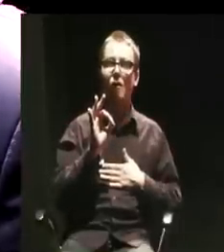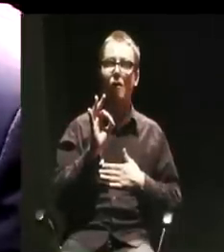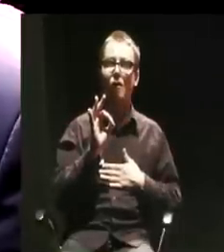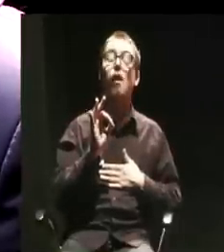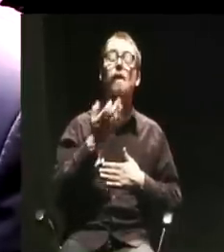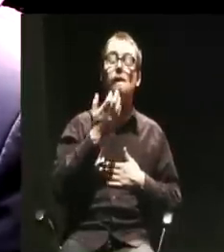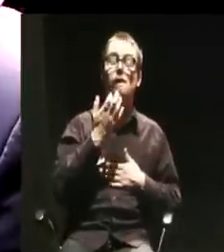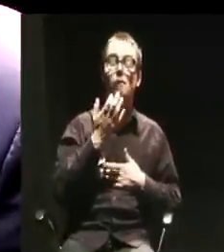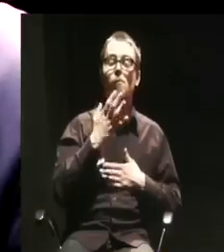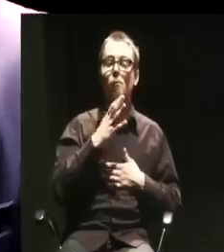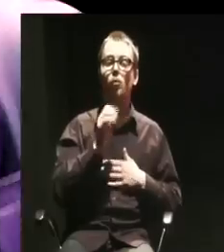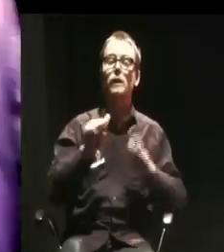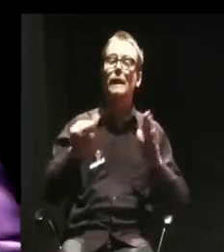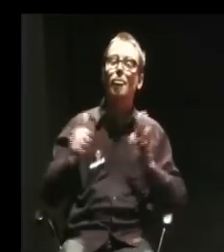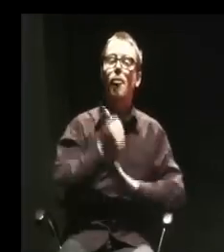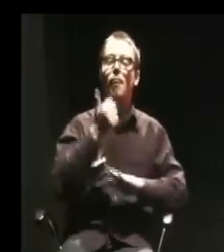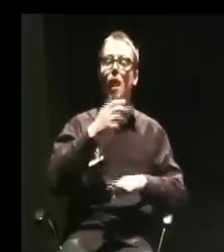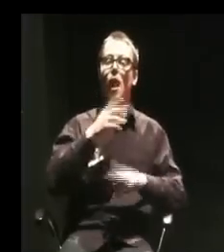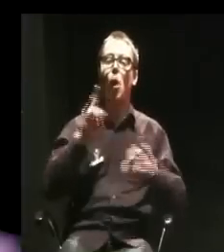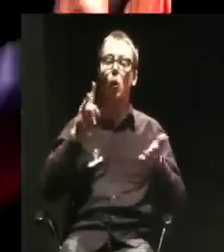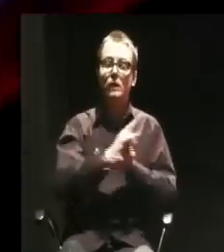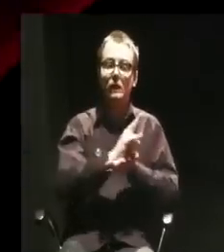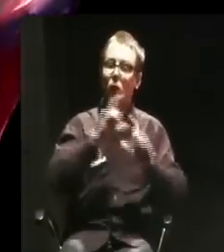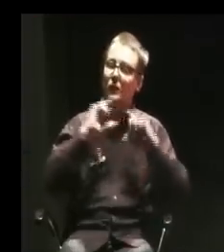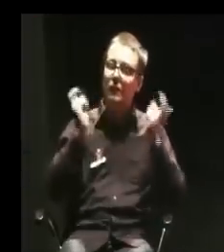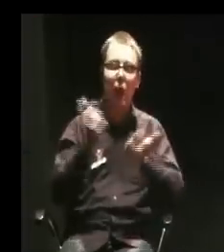już istniejących. Dodatkowo